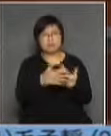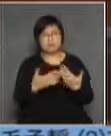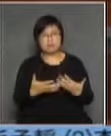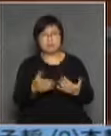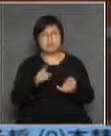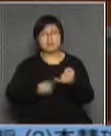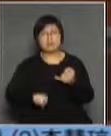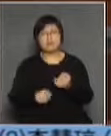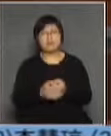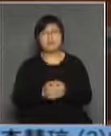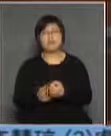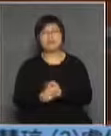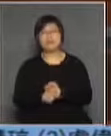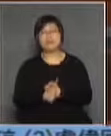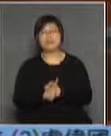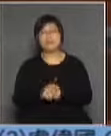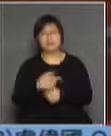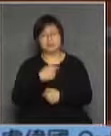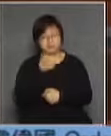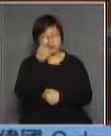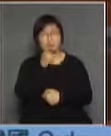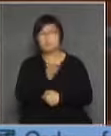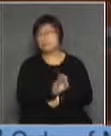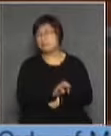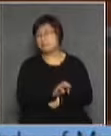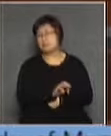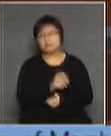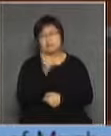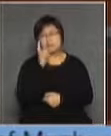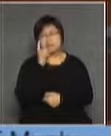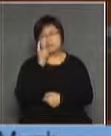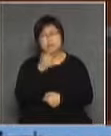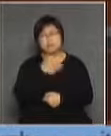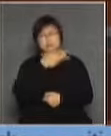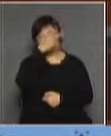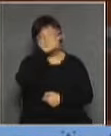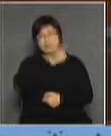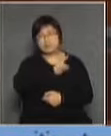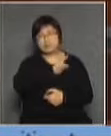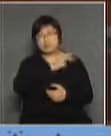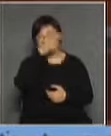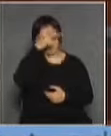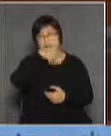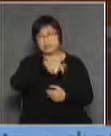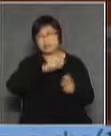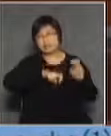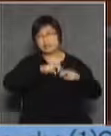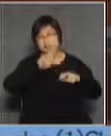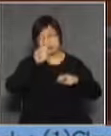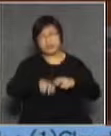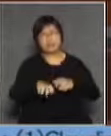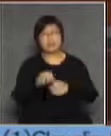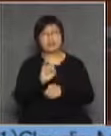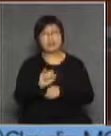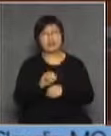呢，亦都唔會感到驚訝啊。咁靠政府自己行政調查揾出錯誤呢，